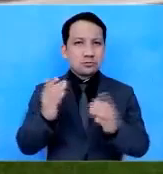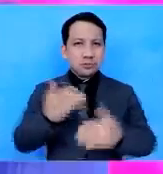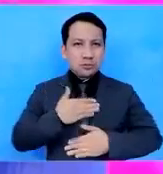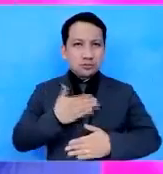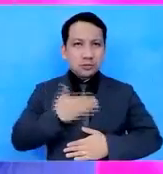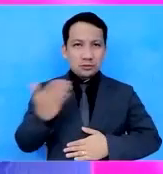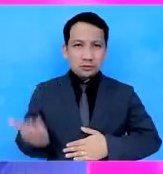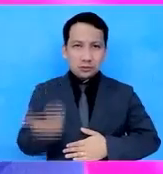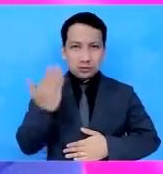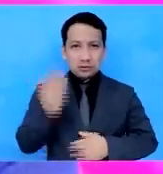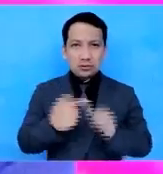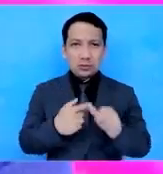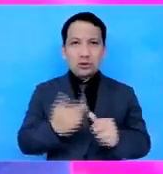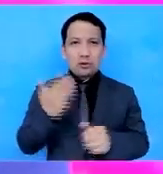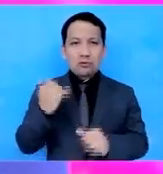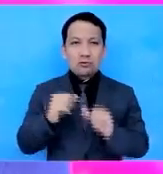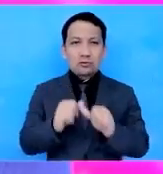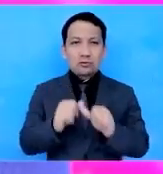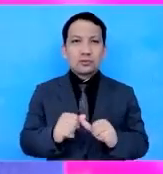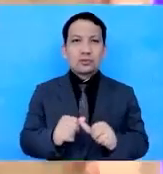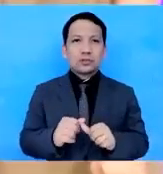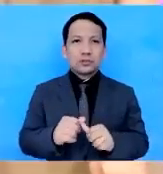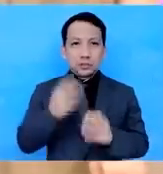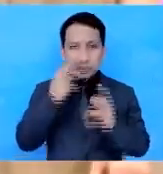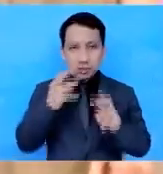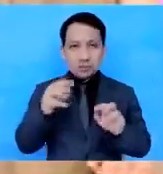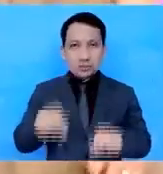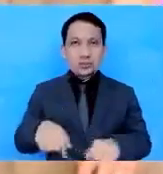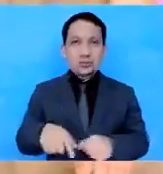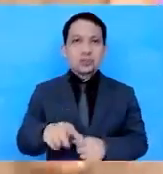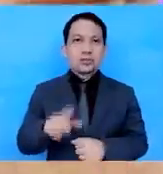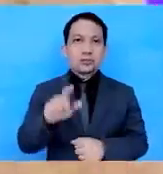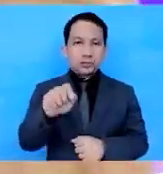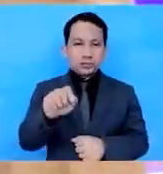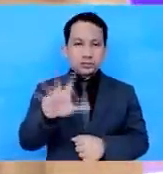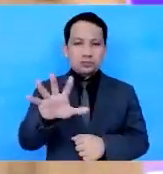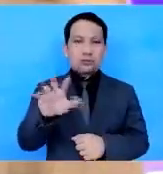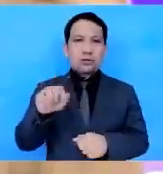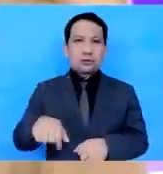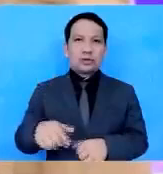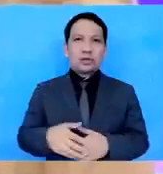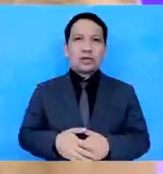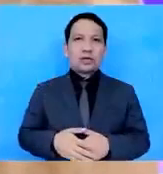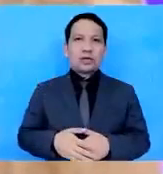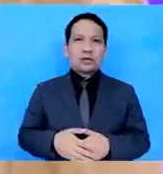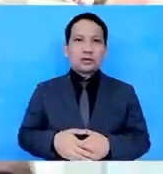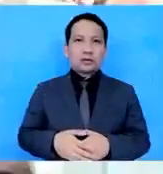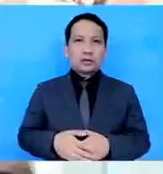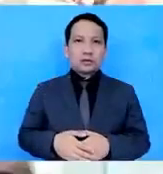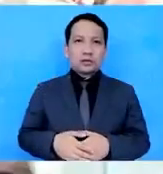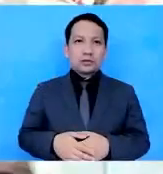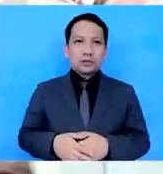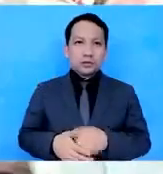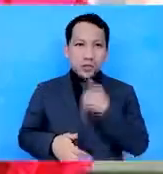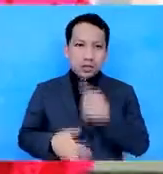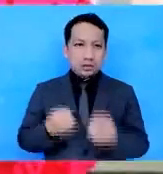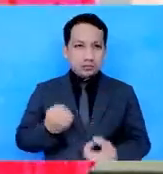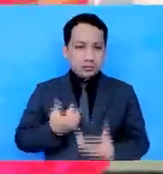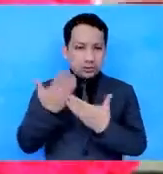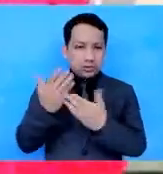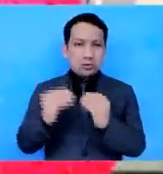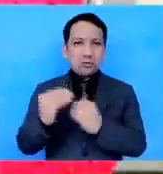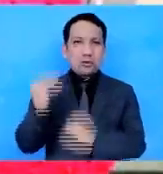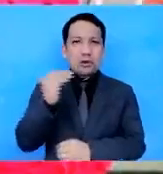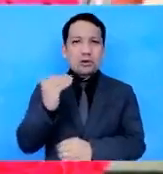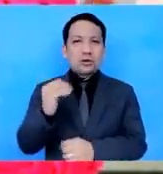umaga, lalo na't napapanood na rin sila sa Kapatid Network. Lalo din tayo na inspire, yes, na